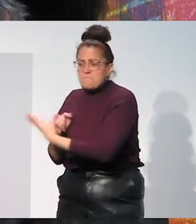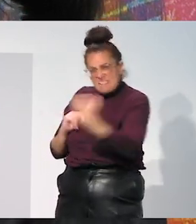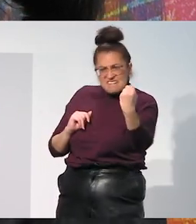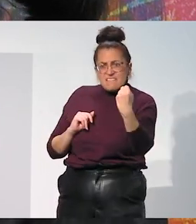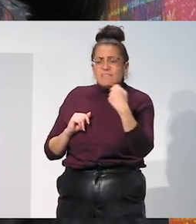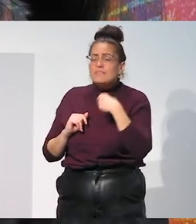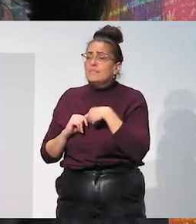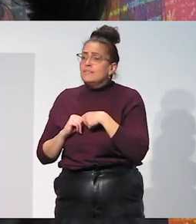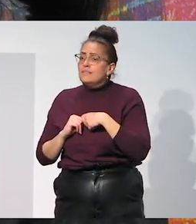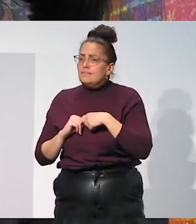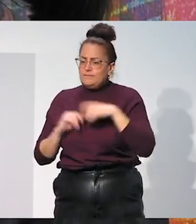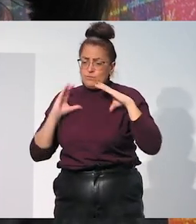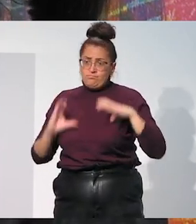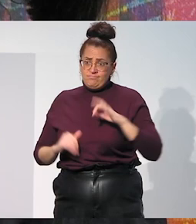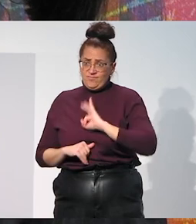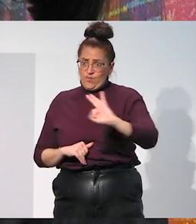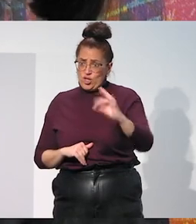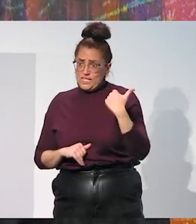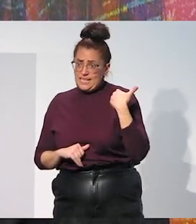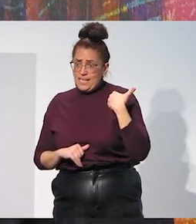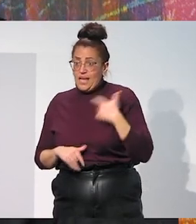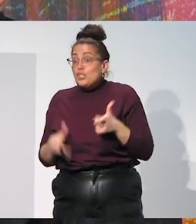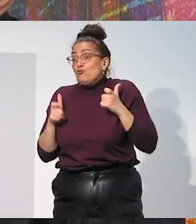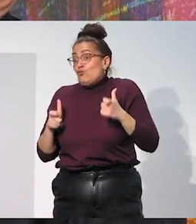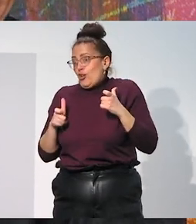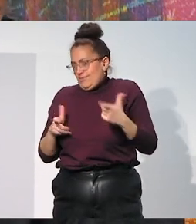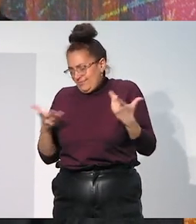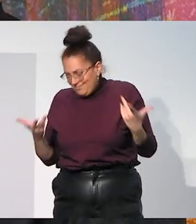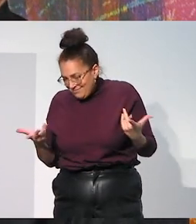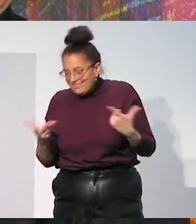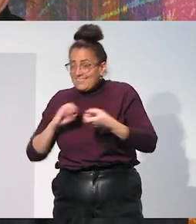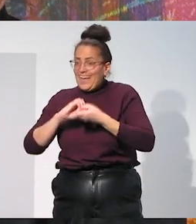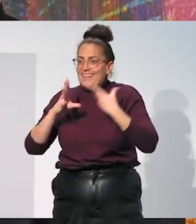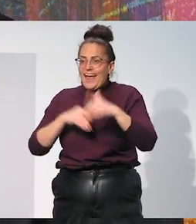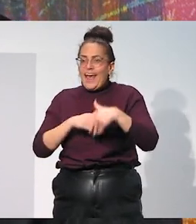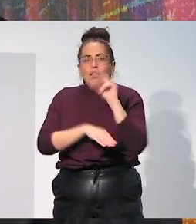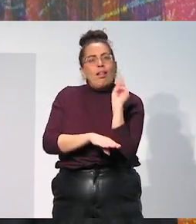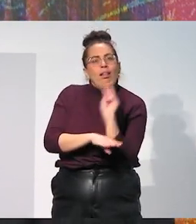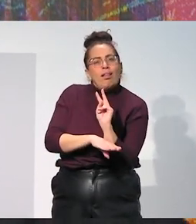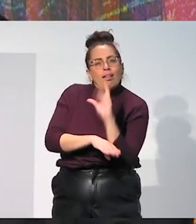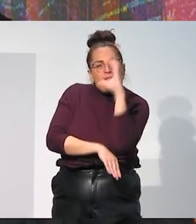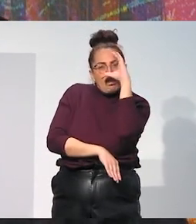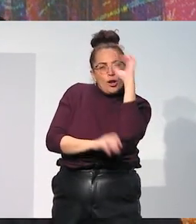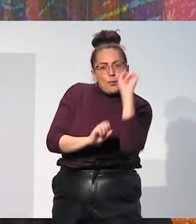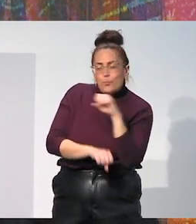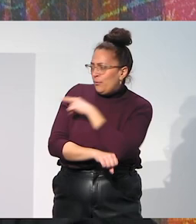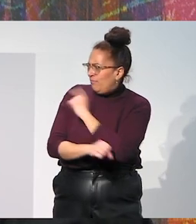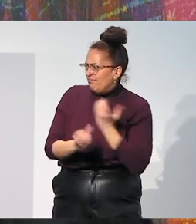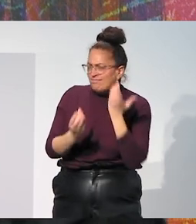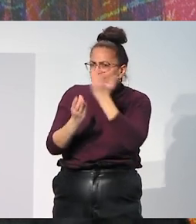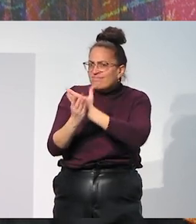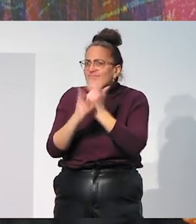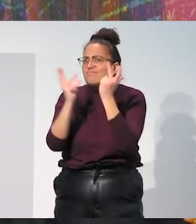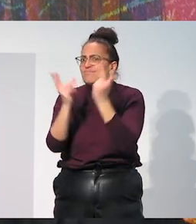de France, que je suis allée, grâce à Internet, écouter. Et vous disiez, lors de cette intervention, où vous parliez justement